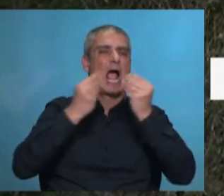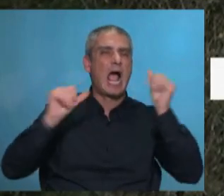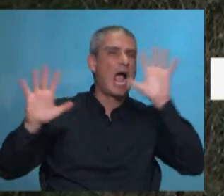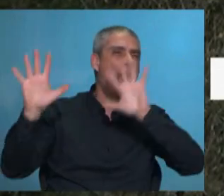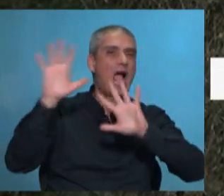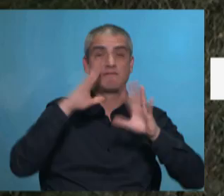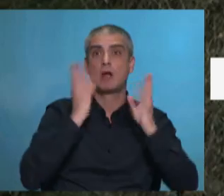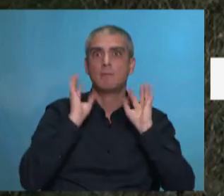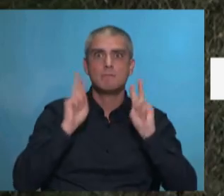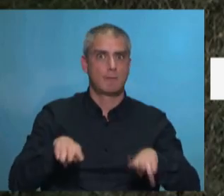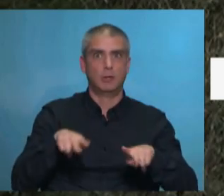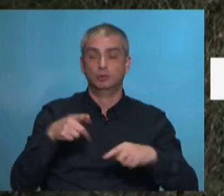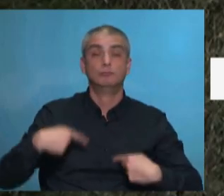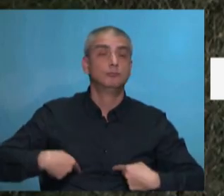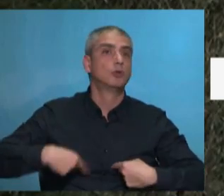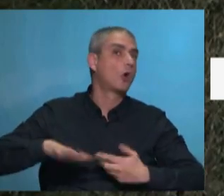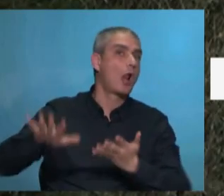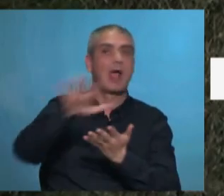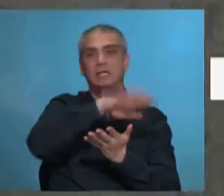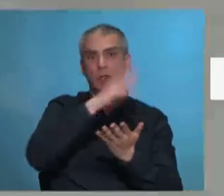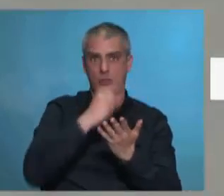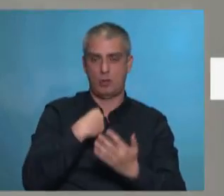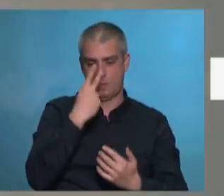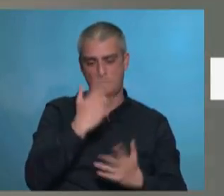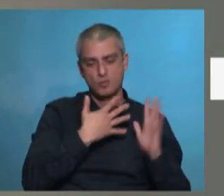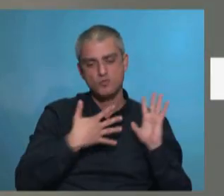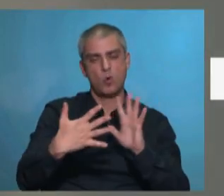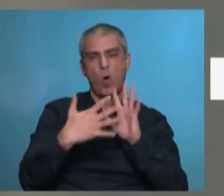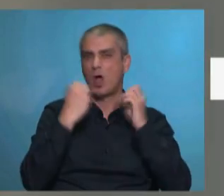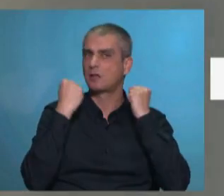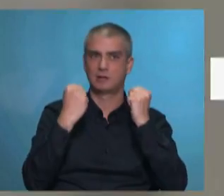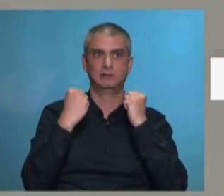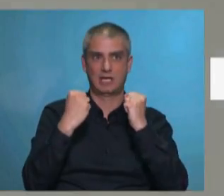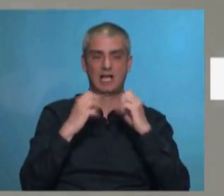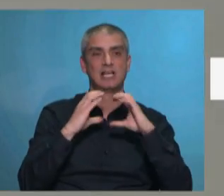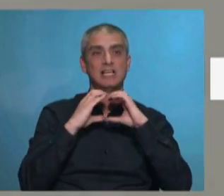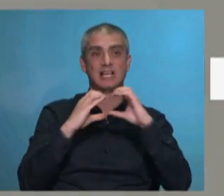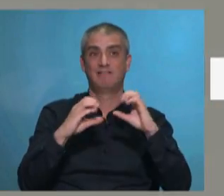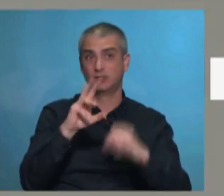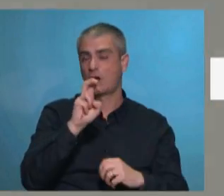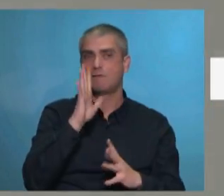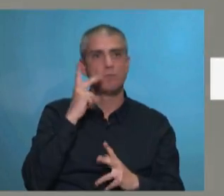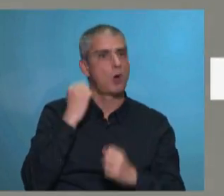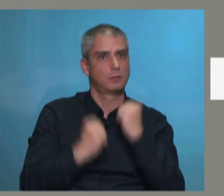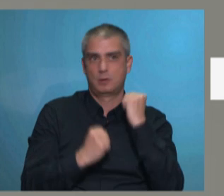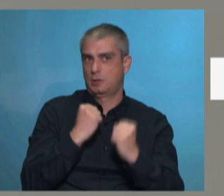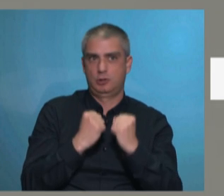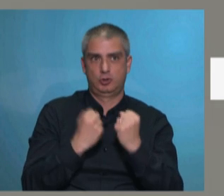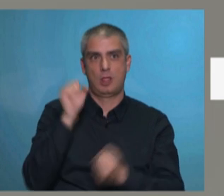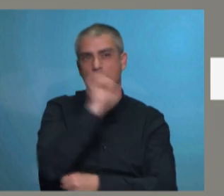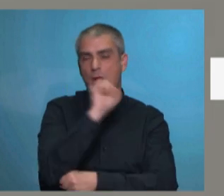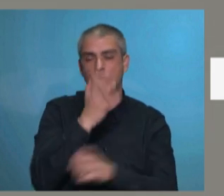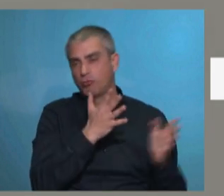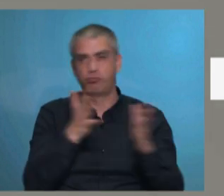אורך ממש לאורך כל הגזרה, ראינו את הרוחות הזאת בכביש הערבה שהקשו מאוד על הנהגים,